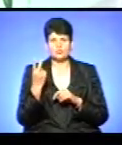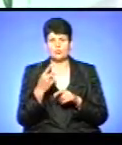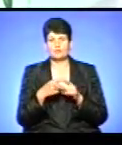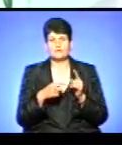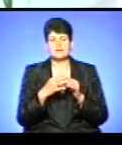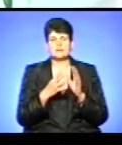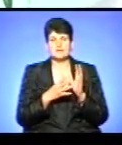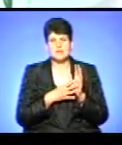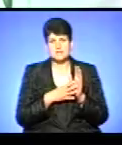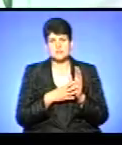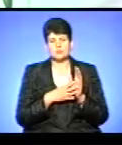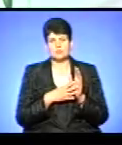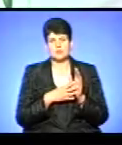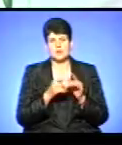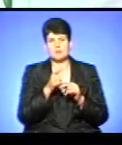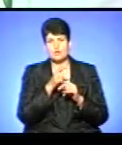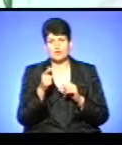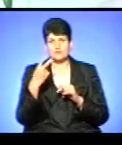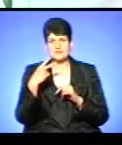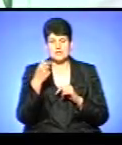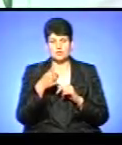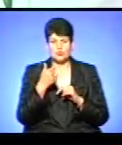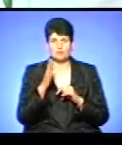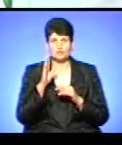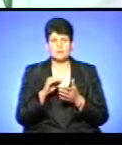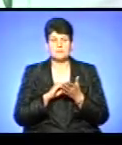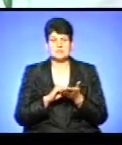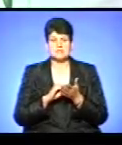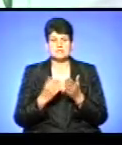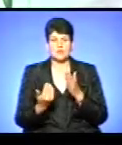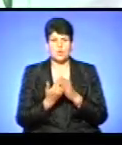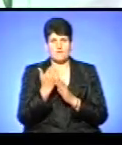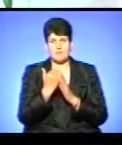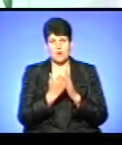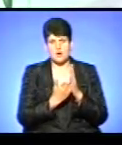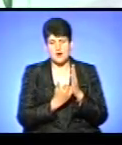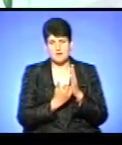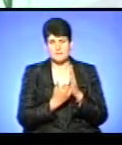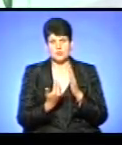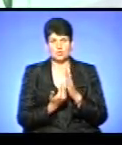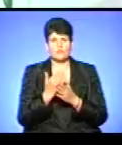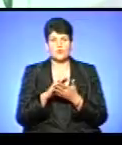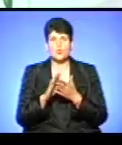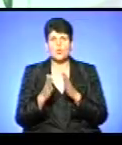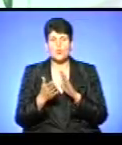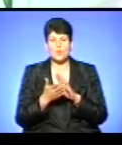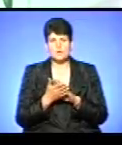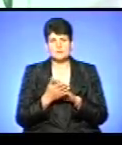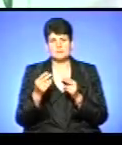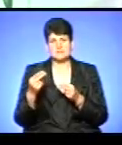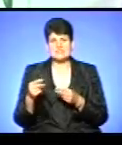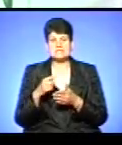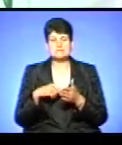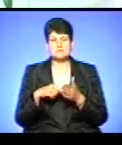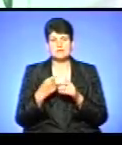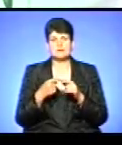2019-го і протягом 2020-го року це буде писатися нова програма, чи нові угоди будуть укладатися з містом, і